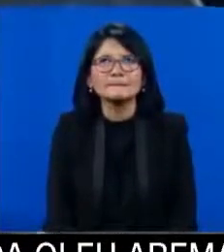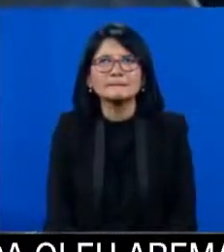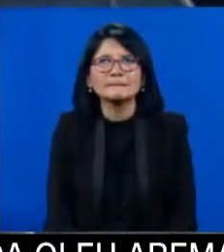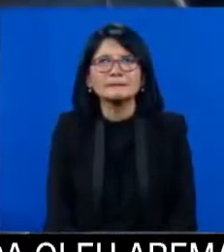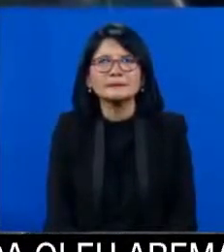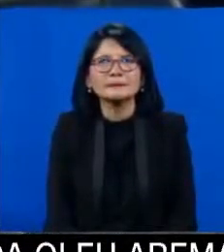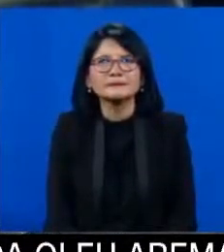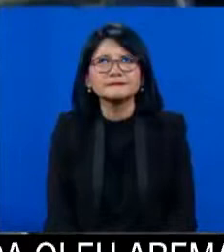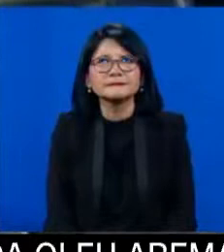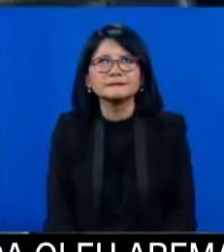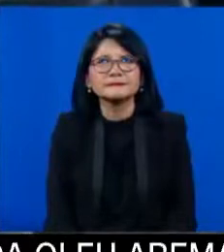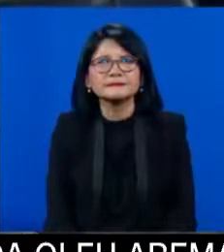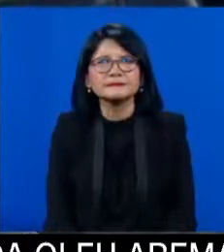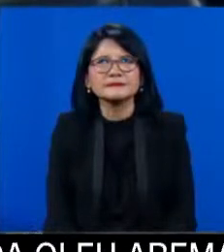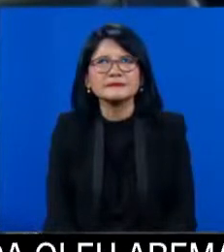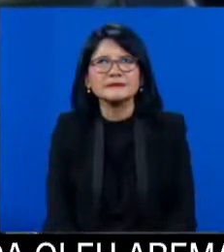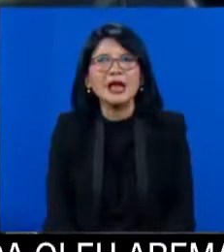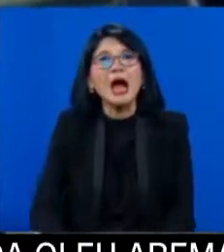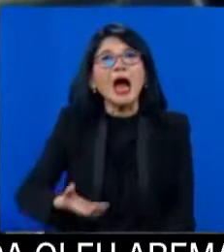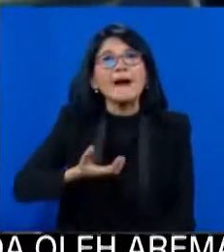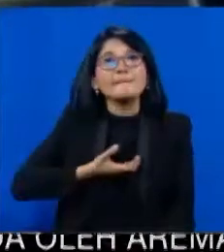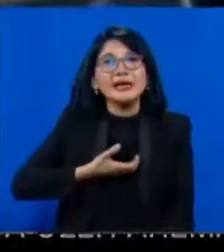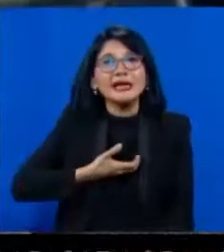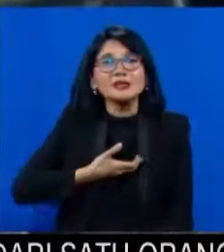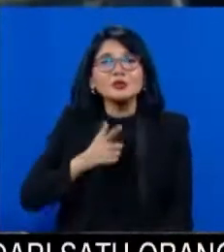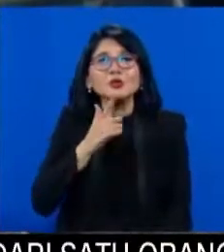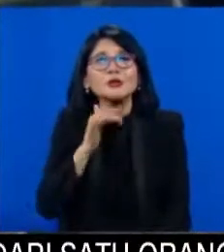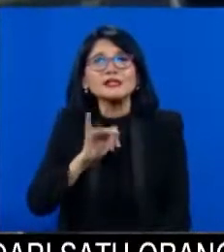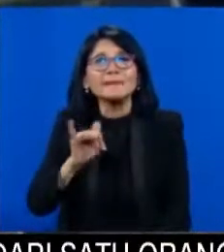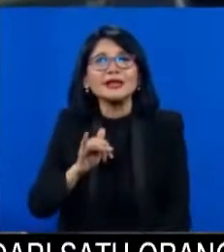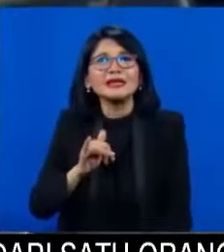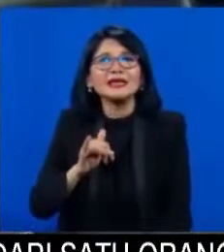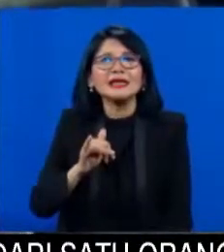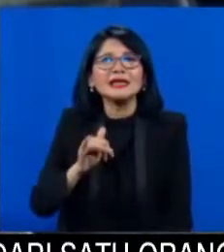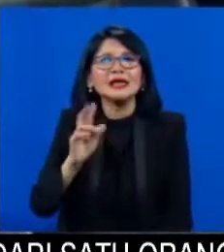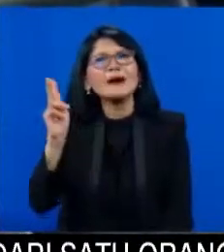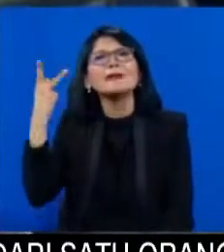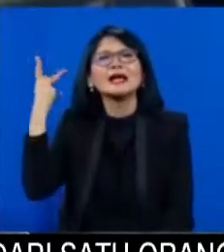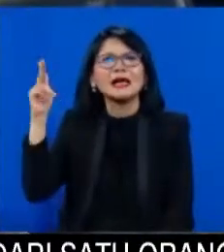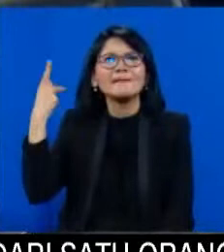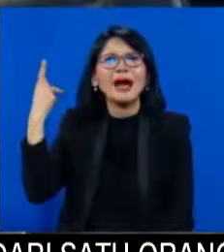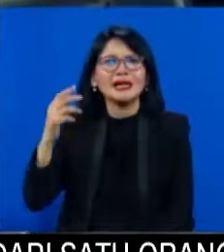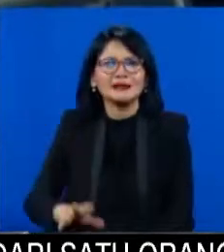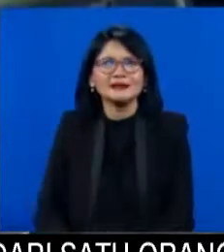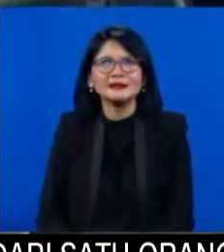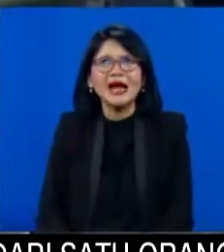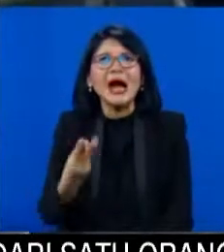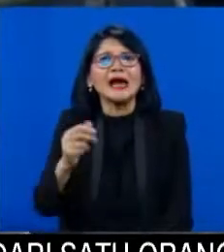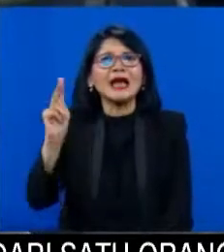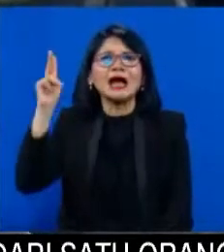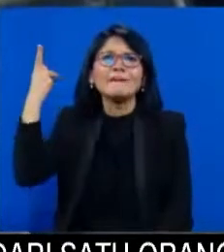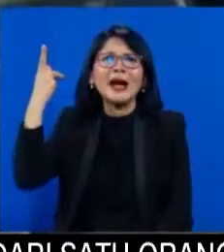Pengennya sih kayak harga normal kayak kemarin aja udah